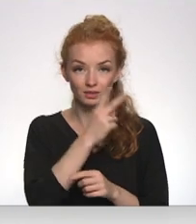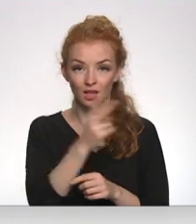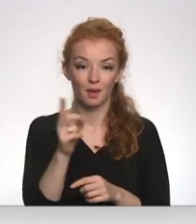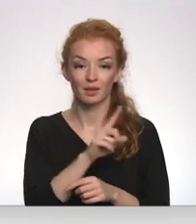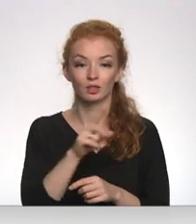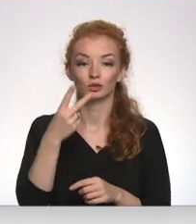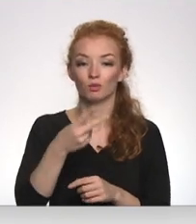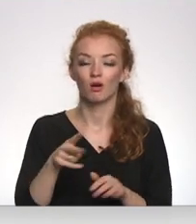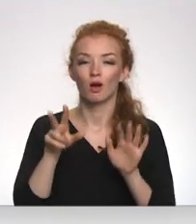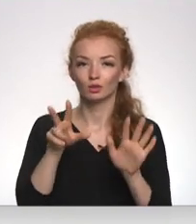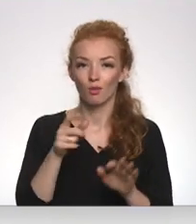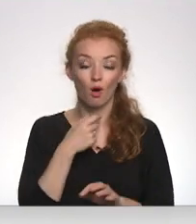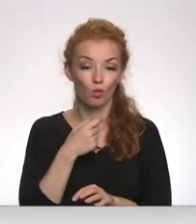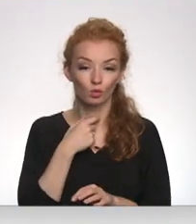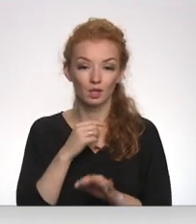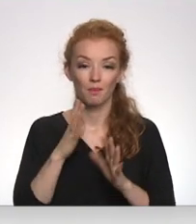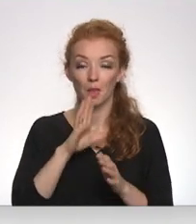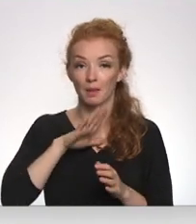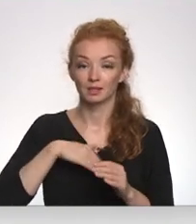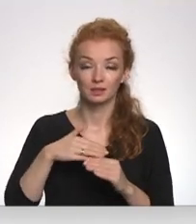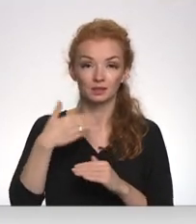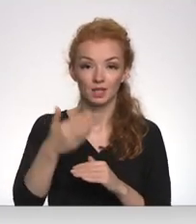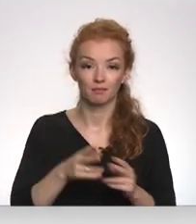līdz 28. Augustam, bet pēc tam tā